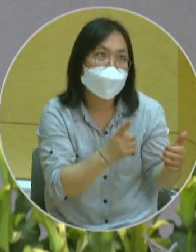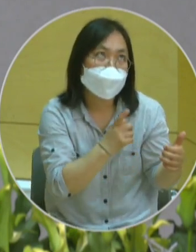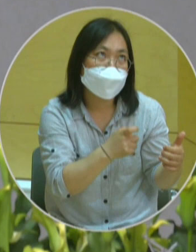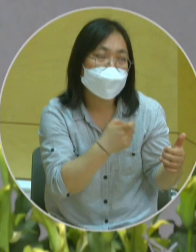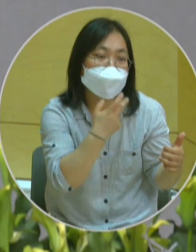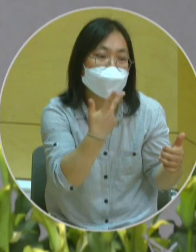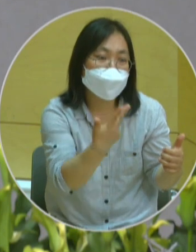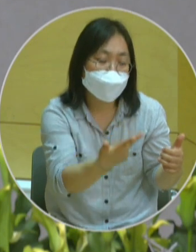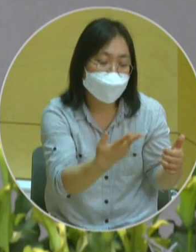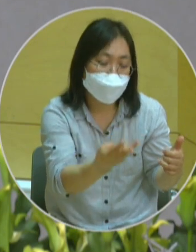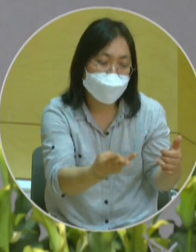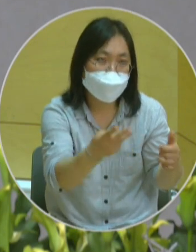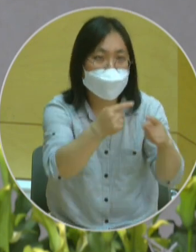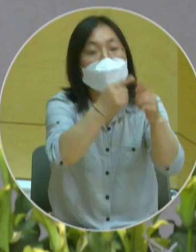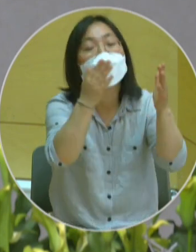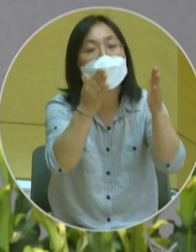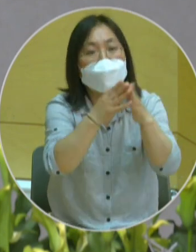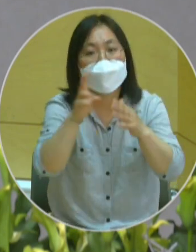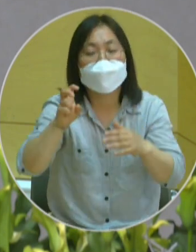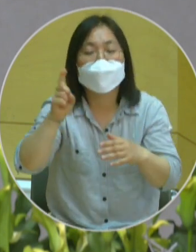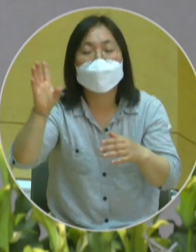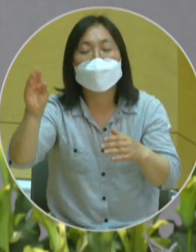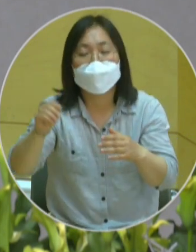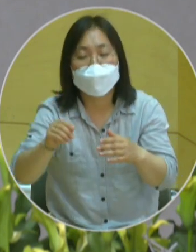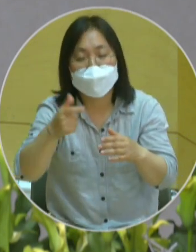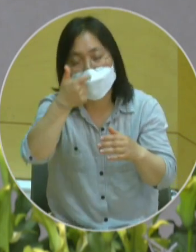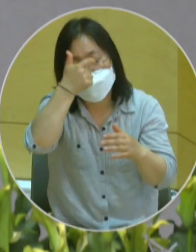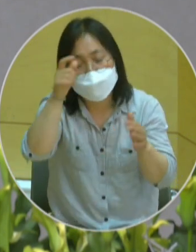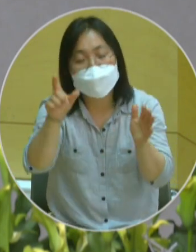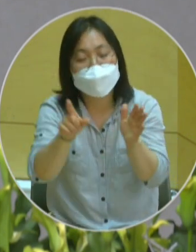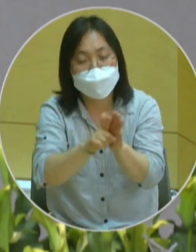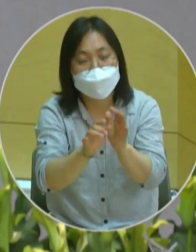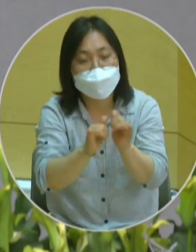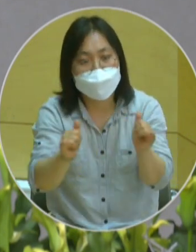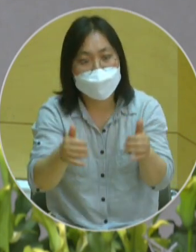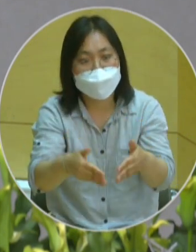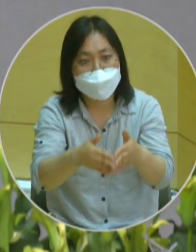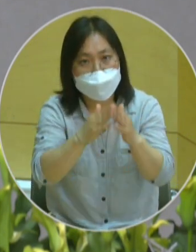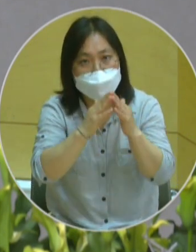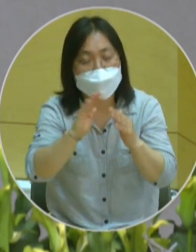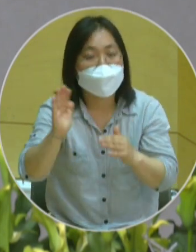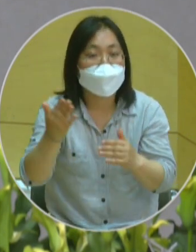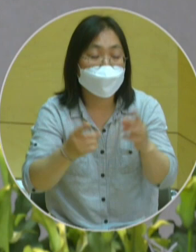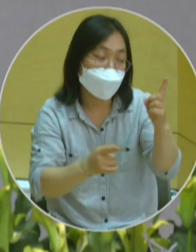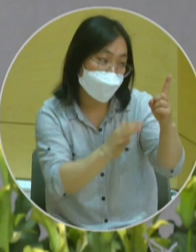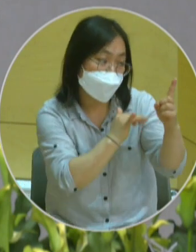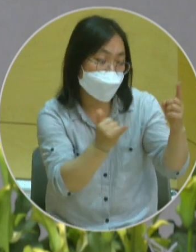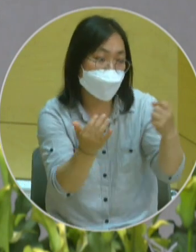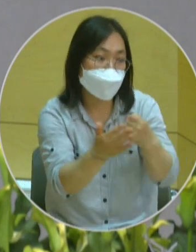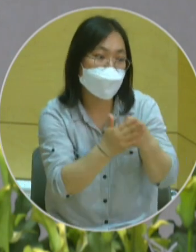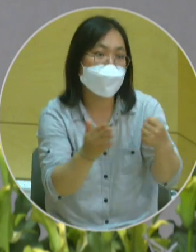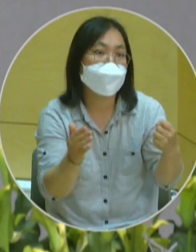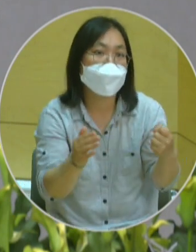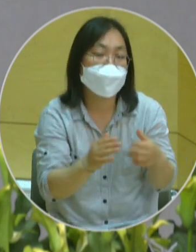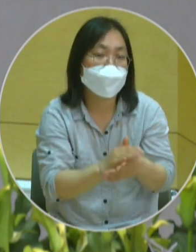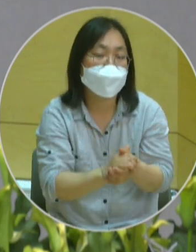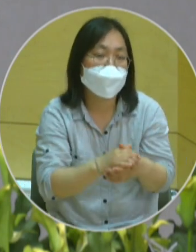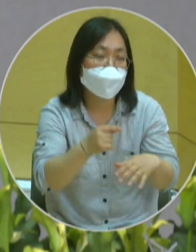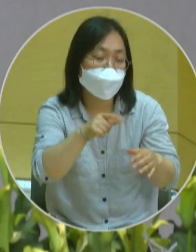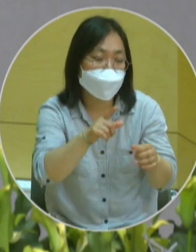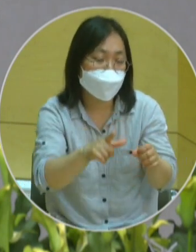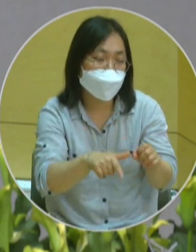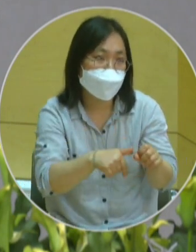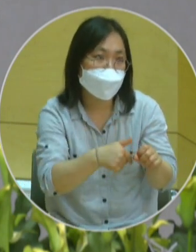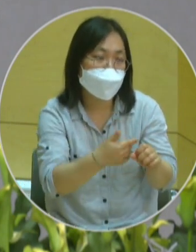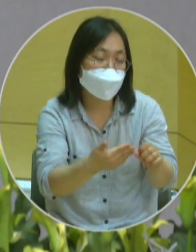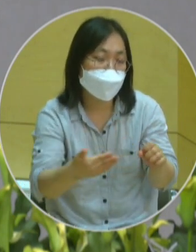63개 교회와 21만 명의 그리스도인이 생기게 됐어요. 한 사람으로 인해서 불과 세월이 그렇게